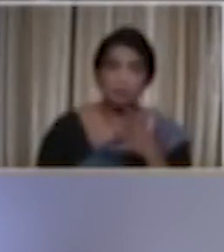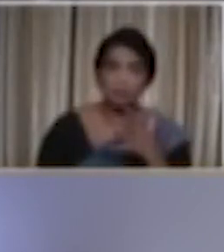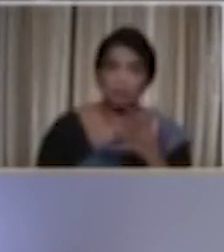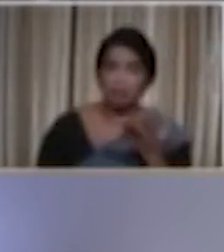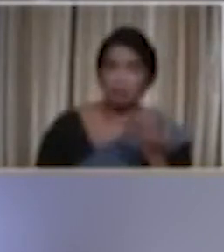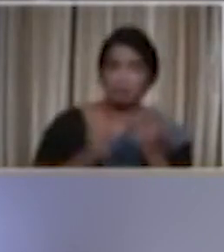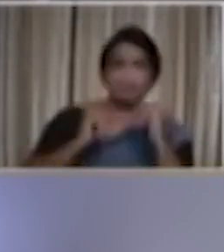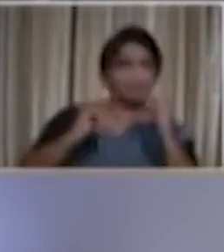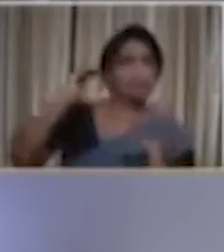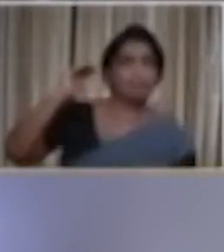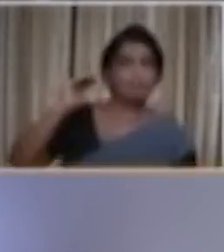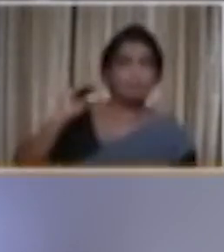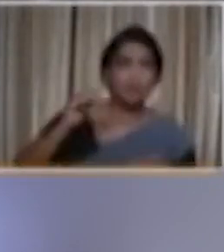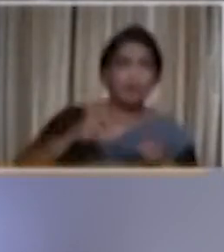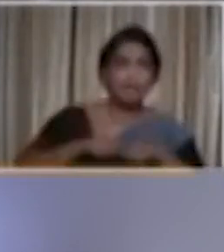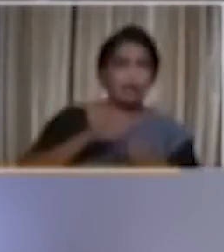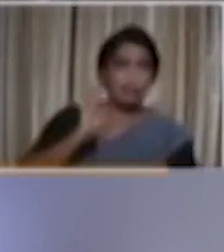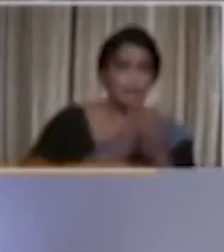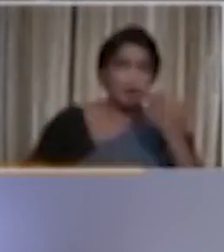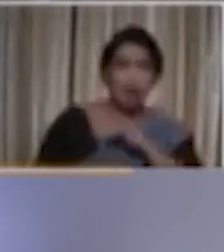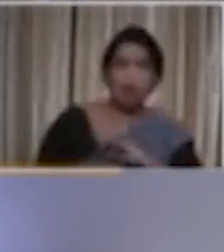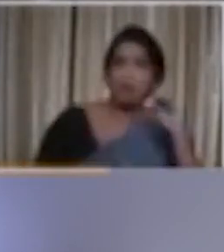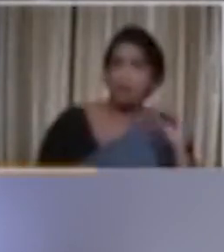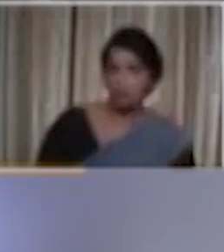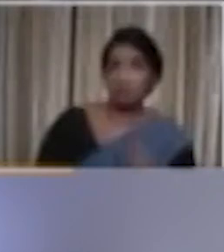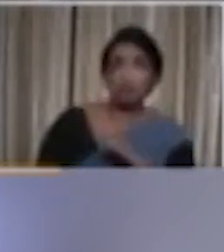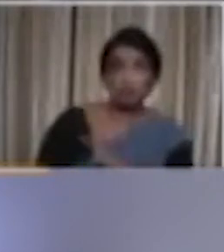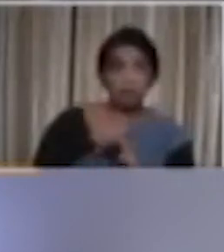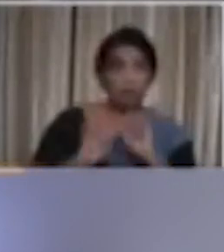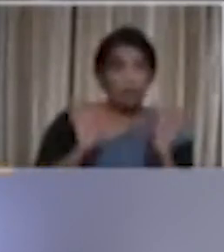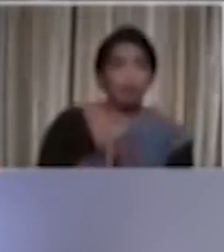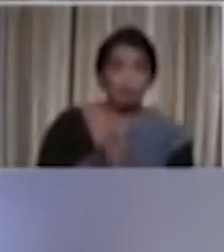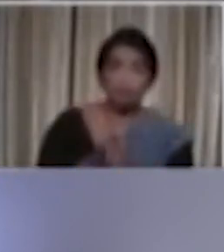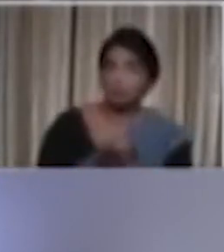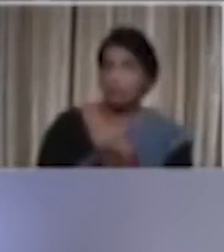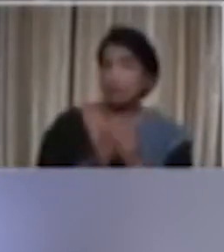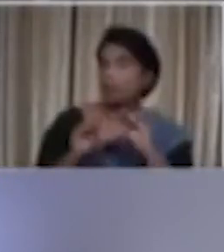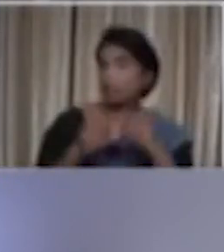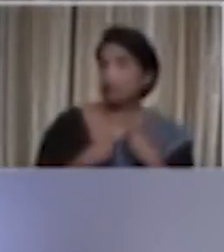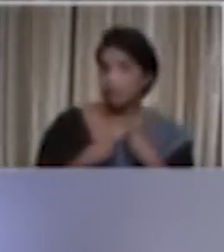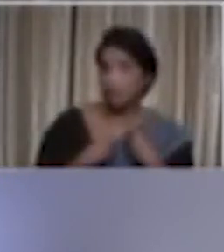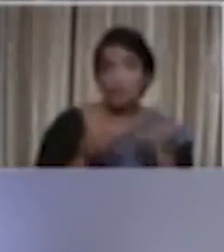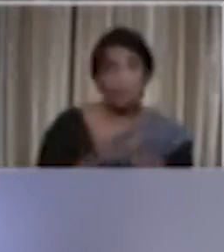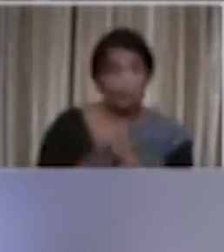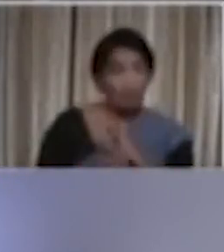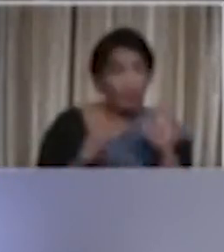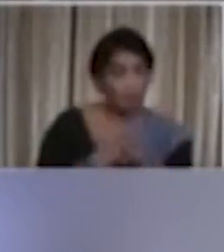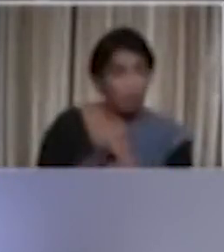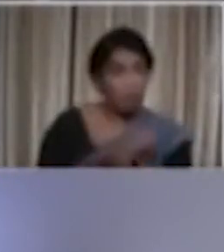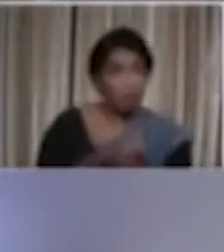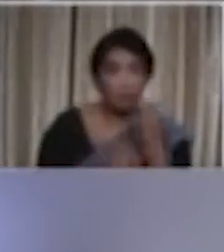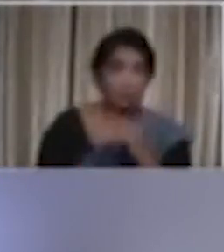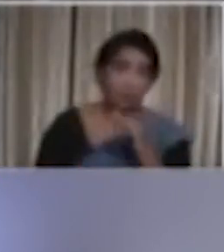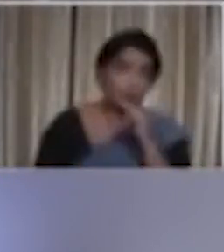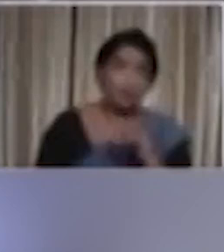ගැප් එකක් තියෙනවා. ඒක තමයි විදුලි බල මණ්ඩලය ඉල්ලලා තියෙන්නේ ඒ සම්පූර්ණ මුදල ආවරණය කළ දෙන්න කියලා. සම්පූර්ණ මුදල ආවරණය කරන්න ගියොත් අඩු